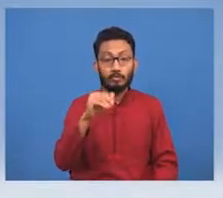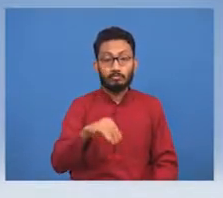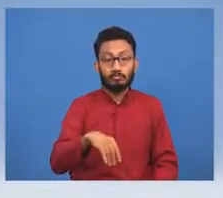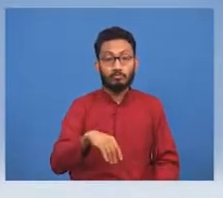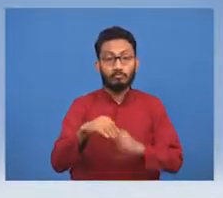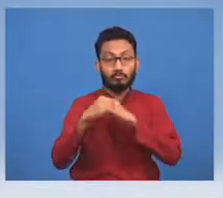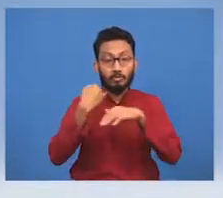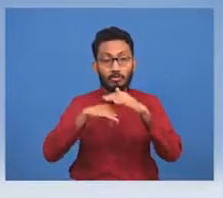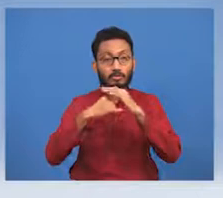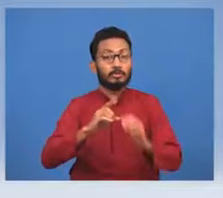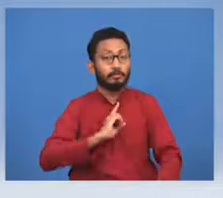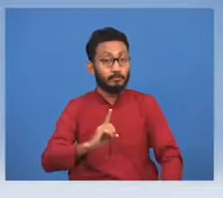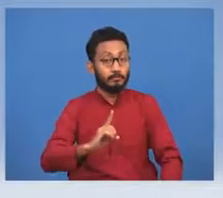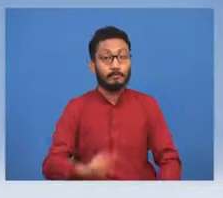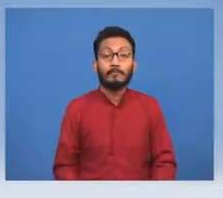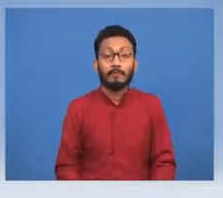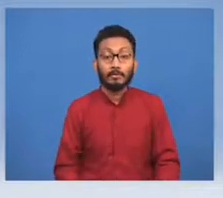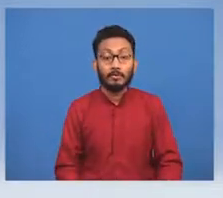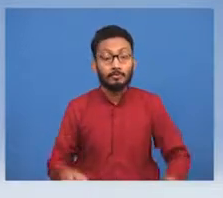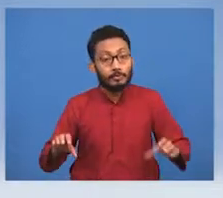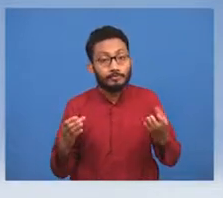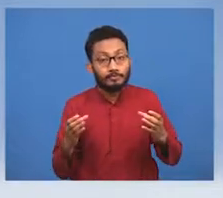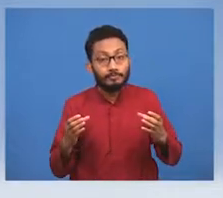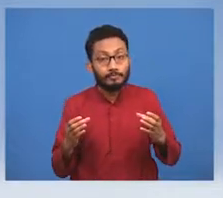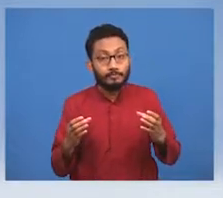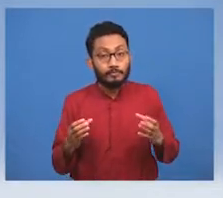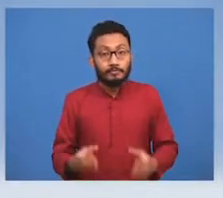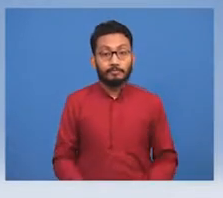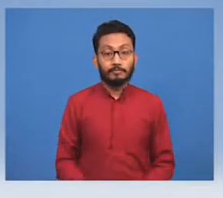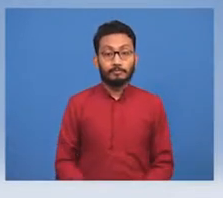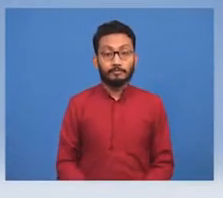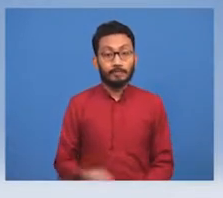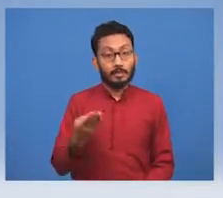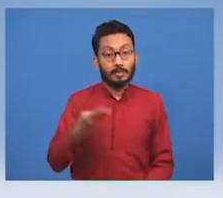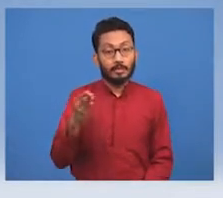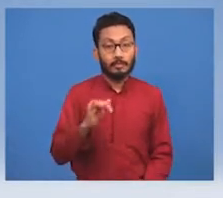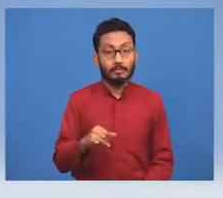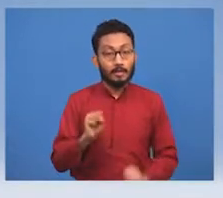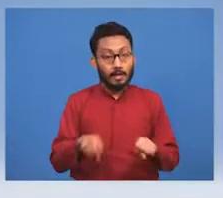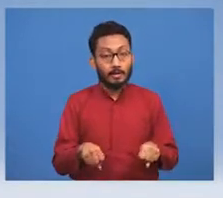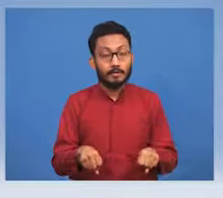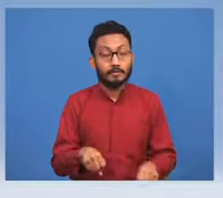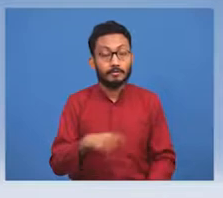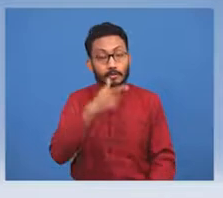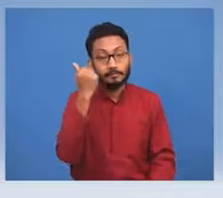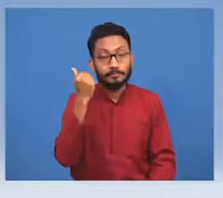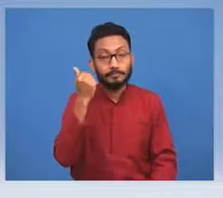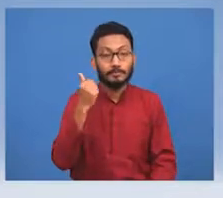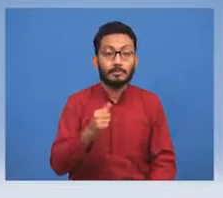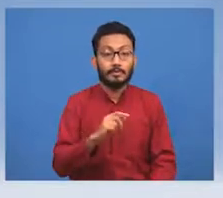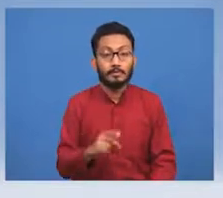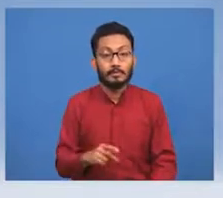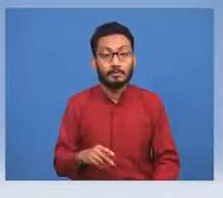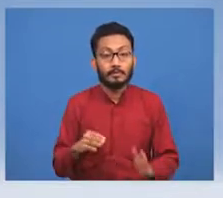Islam. Perbuatan mereka merupakan penyelewengan akidah yang boleh menyebabkan